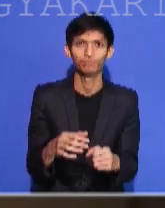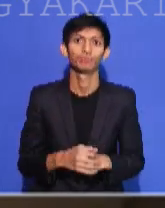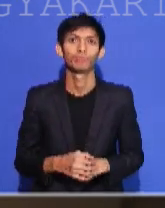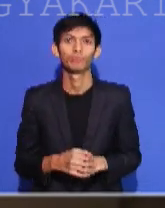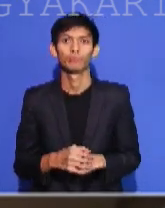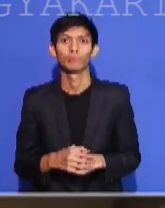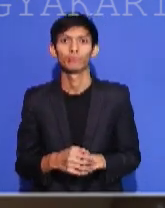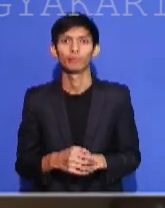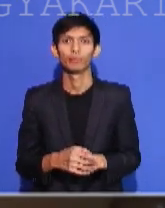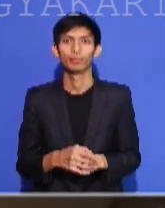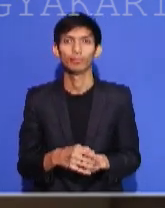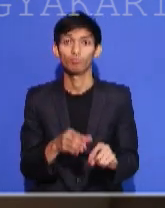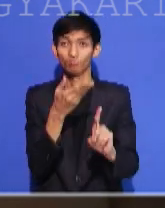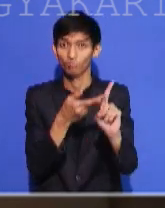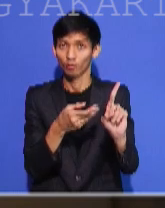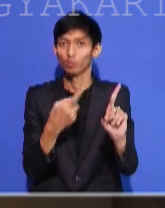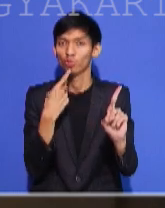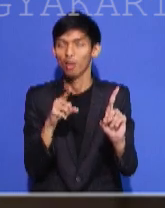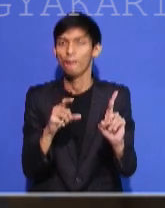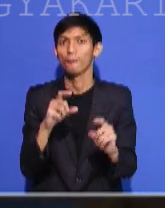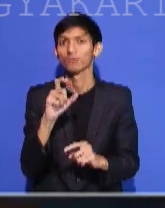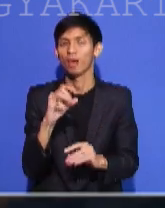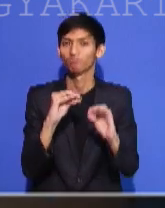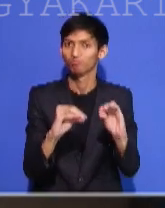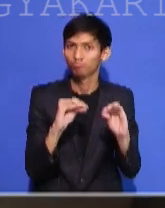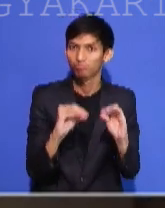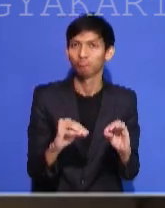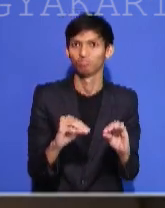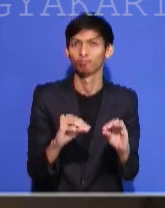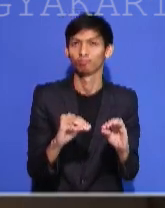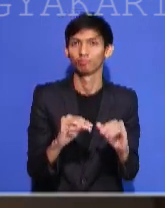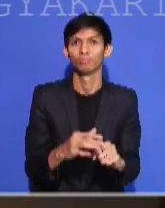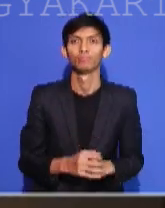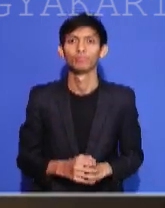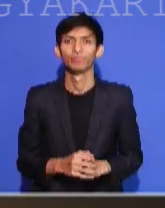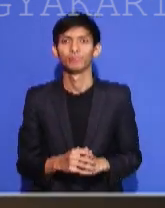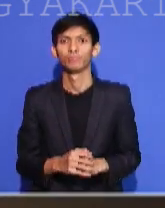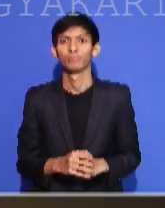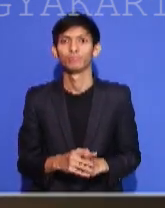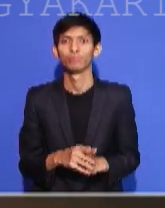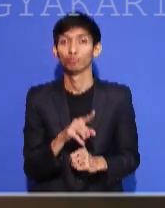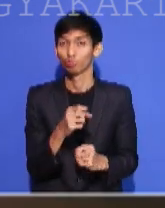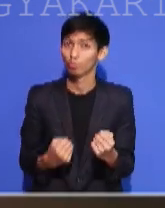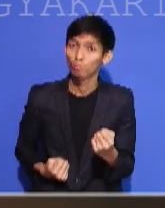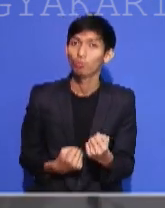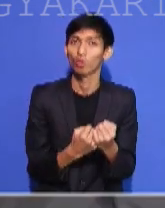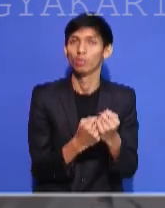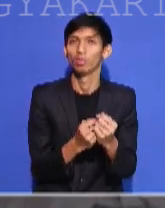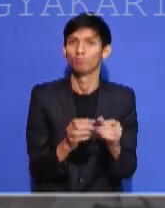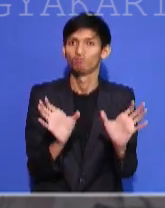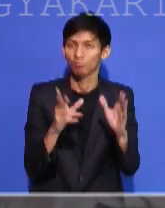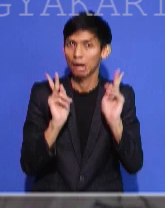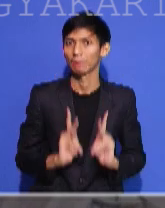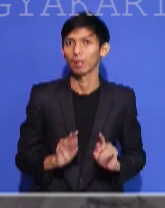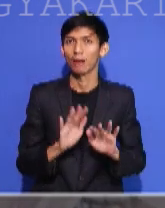tentang Pak Tino Sidin dengan tema metode mengajar Pak Tino Sidin yang berguna dalam menunjang pembentukan karakter anak.